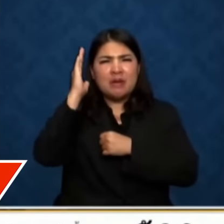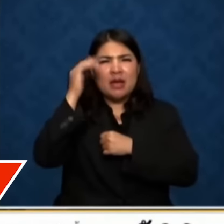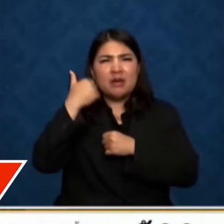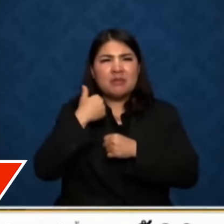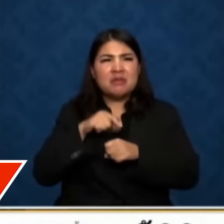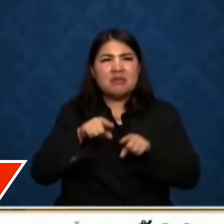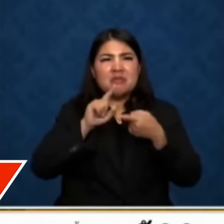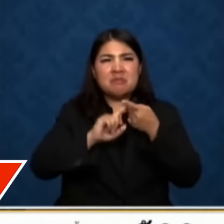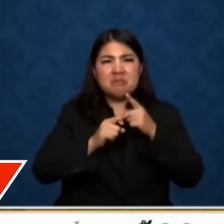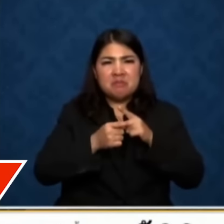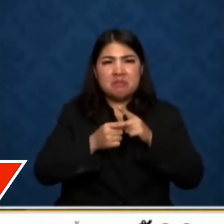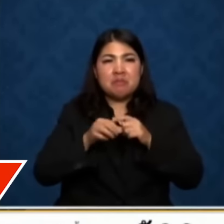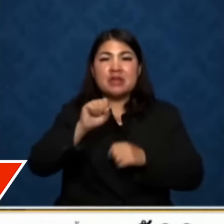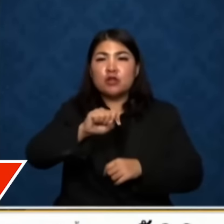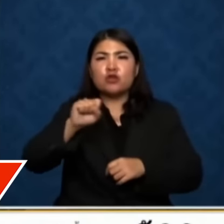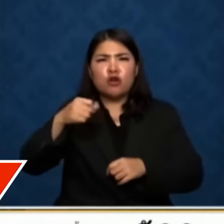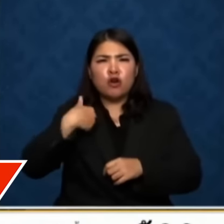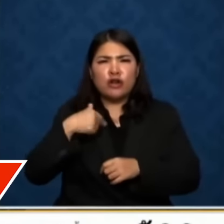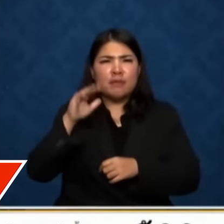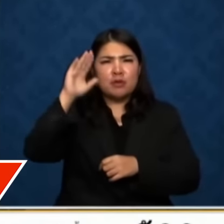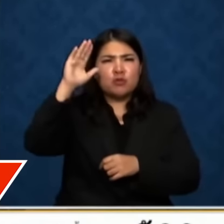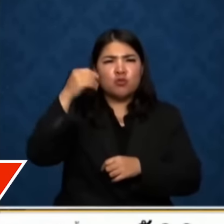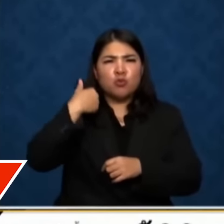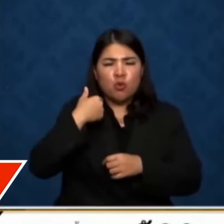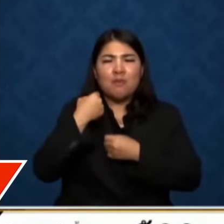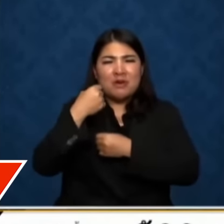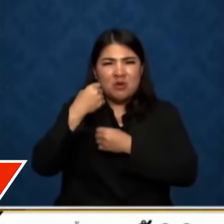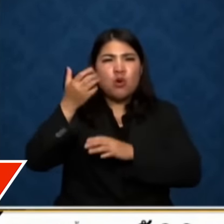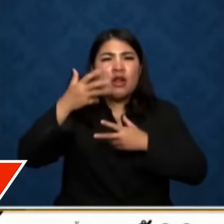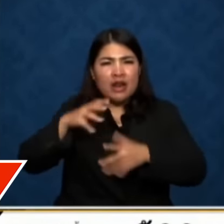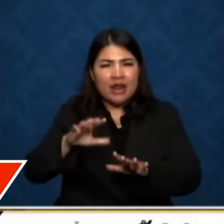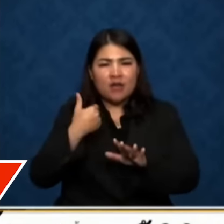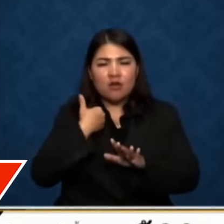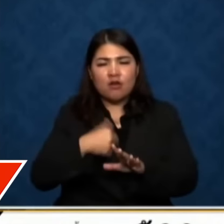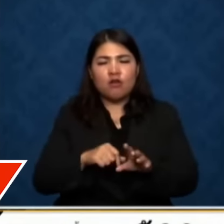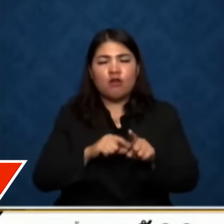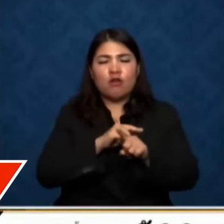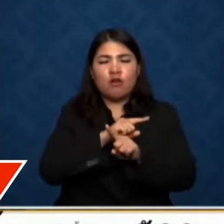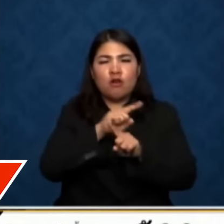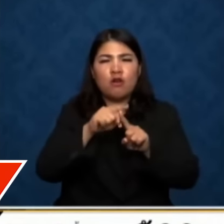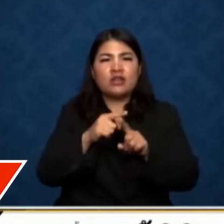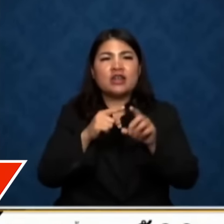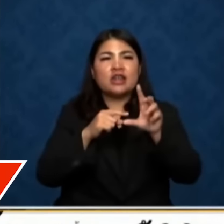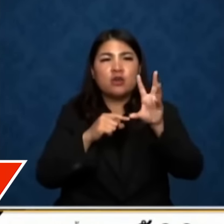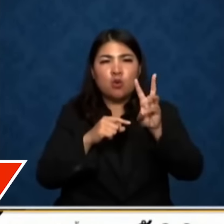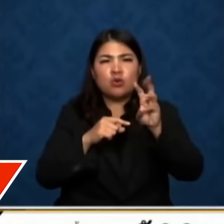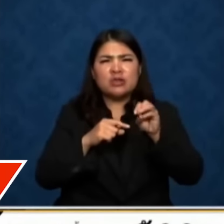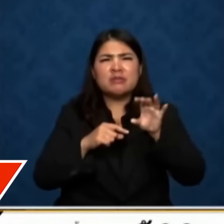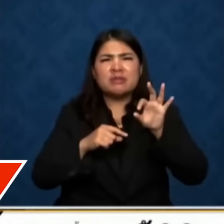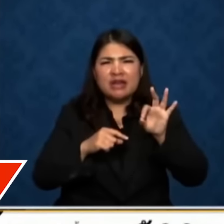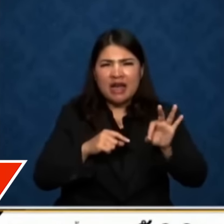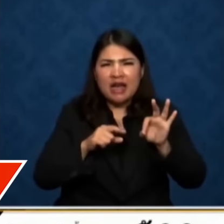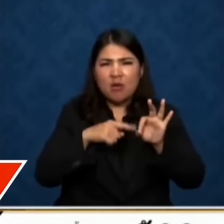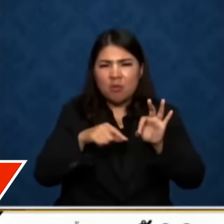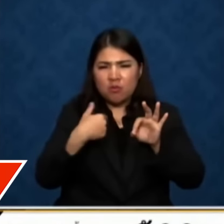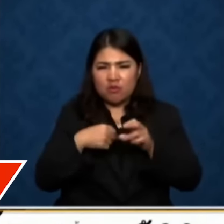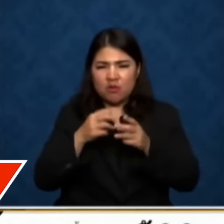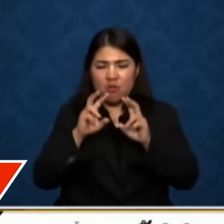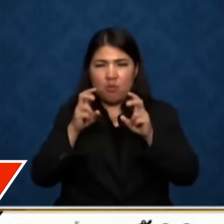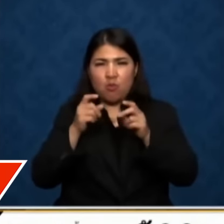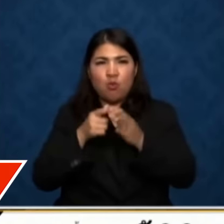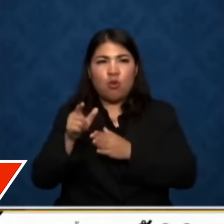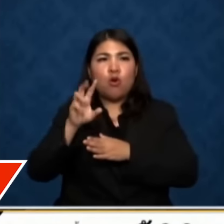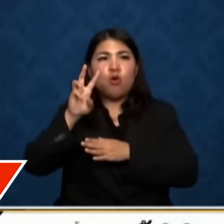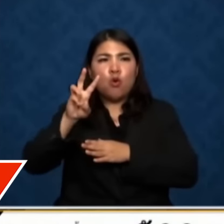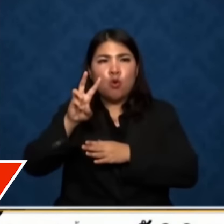ประท้วงในประเด็นเดียวกันนี้ไปแล้วและถามท่านประธานตามข้อ69ว่าผมได้กระทำผิดตามหมวด6ส่วนที่2